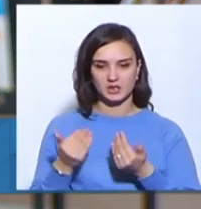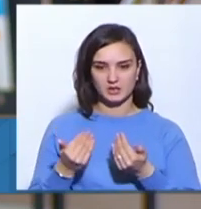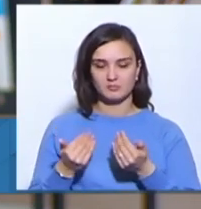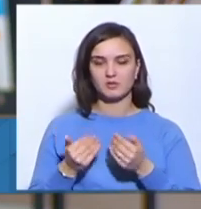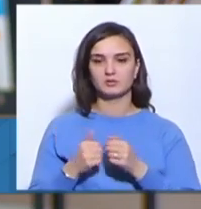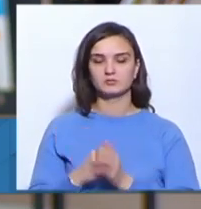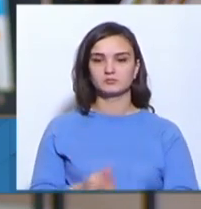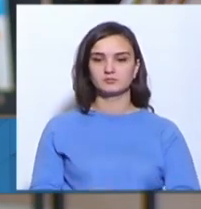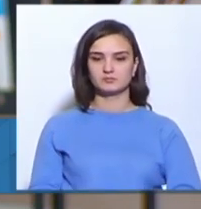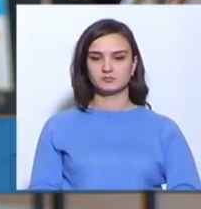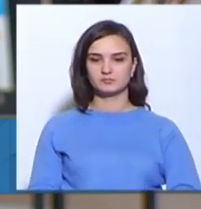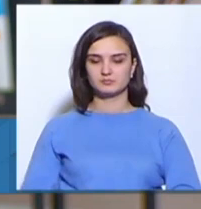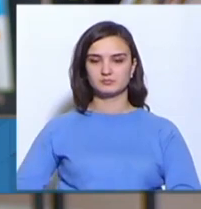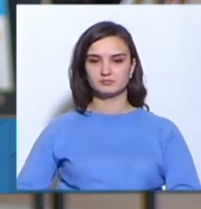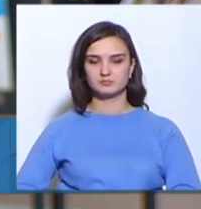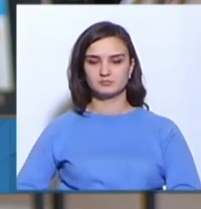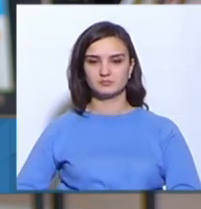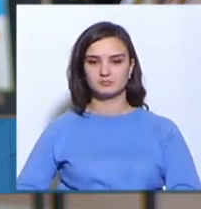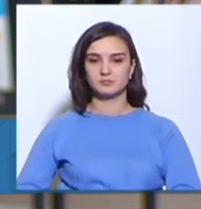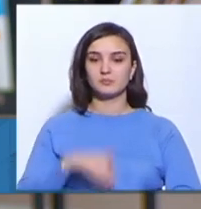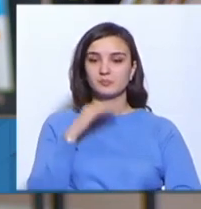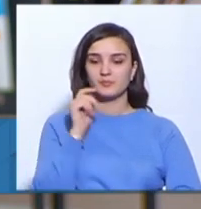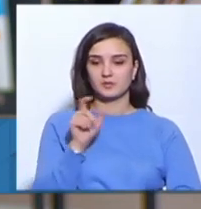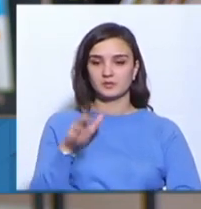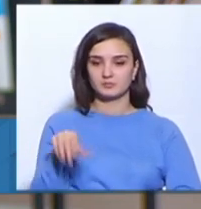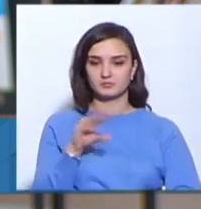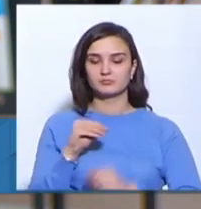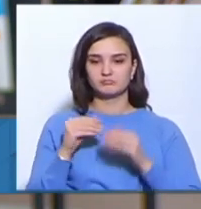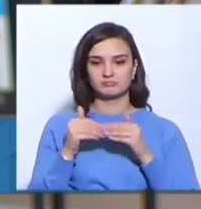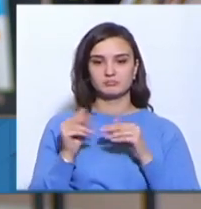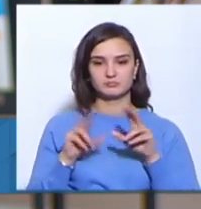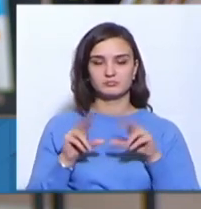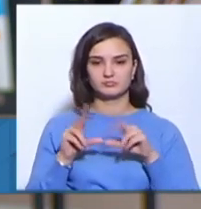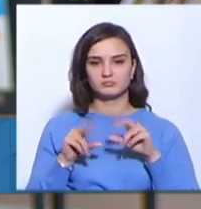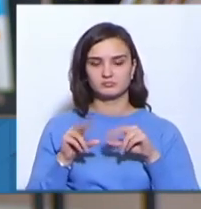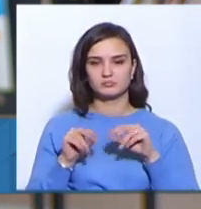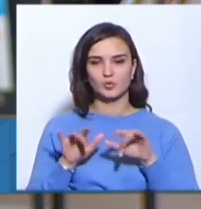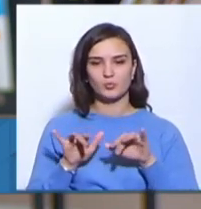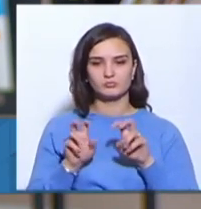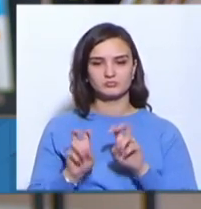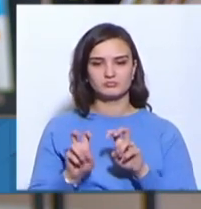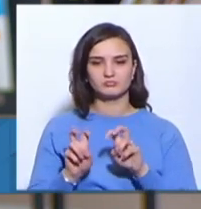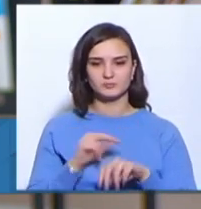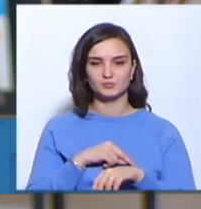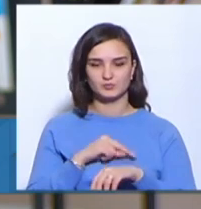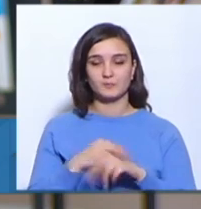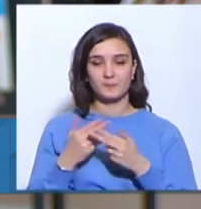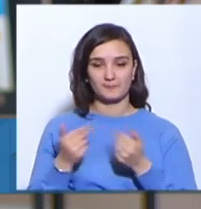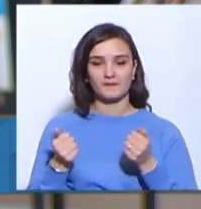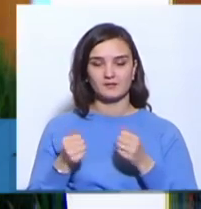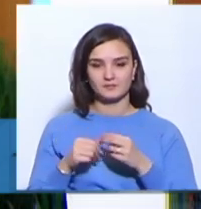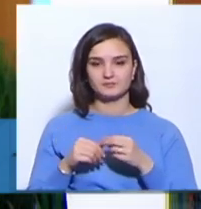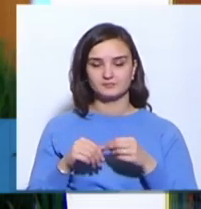მჯდომარე ცხოვრების წესი. ძალიან ბევრი ადამიანი პრაქტიკულად უკვე კომპიუტერთან ზის და ისე მუშაობს. ცხოვრობს ადამიანი,